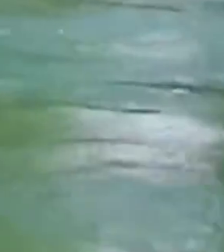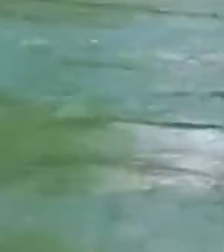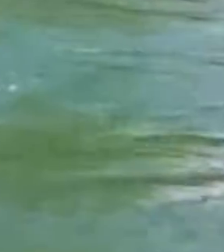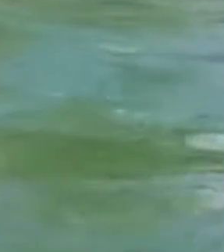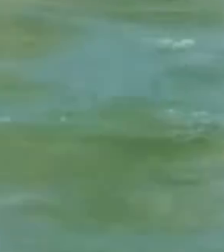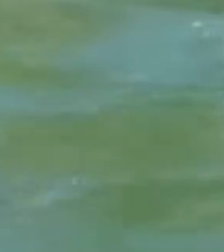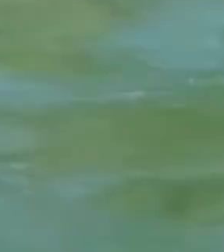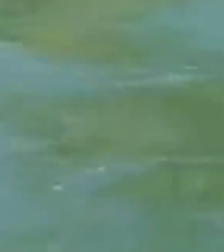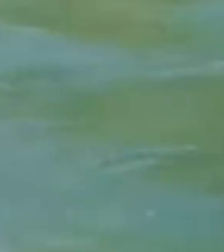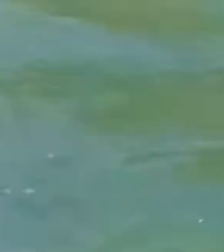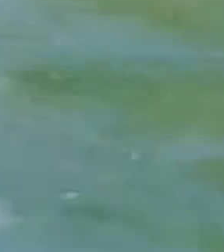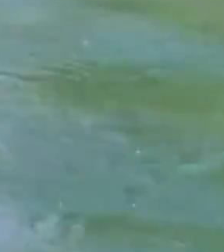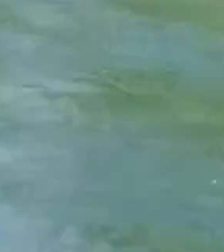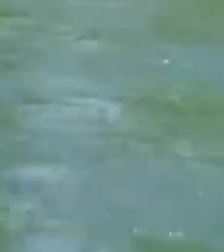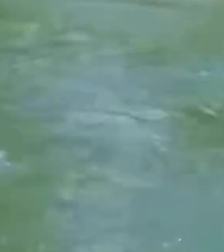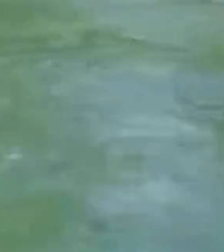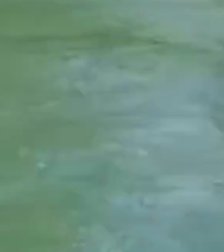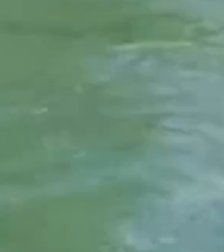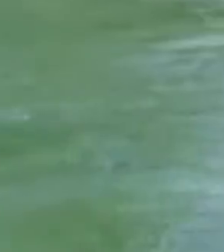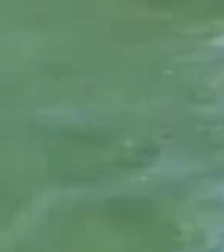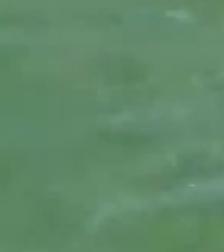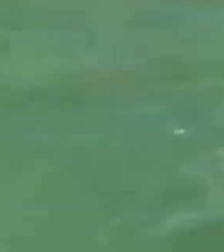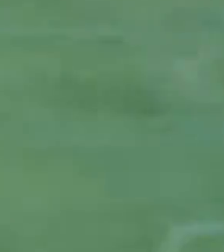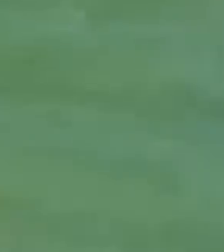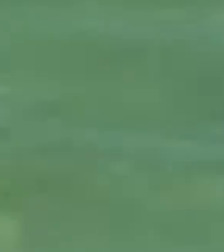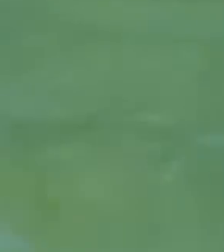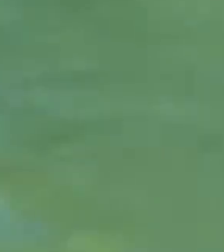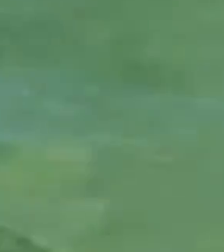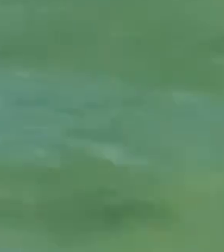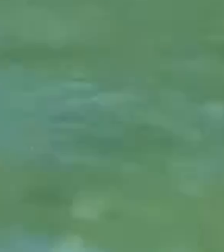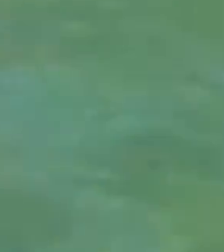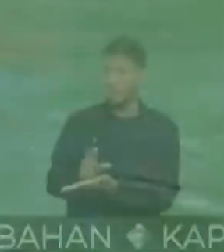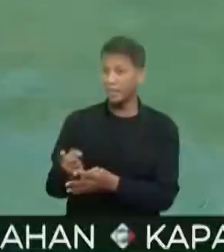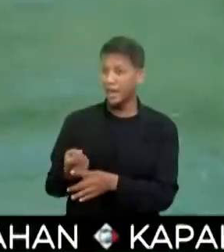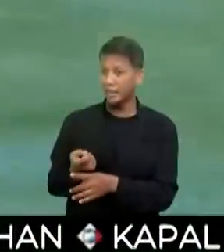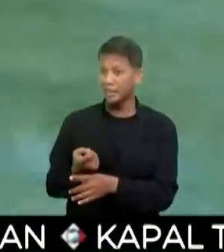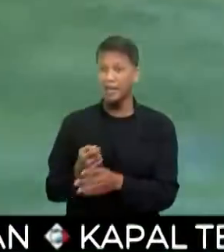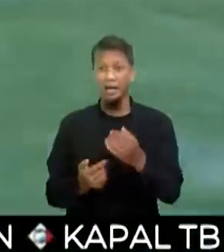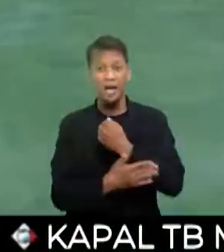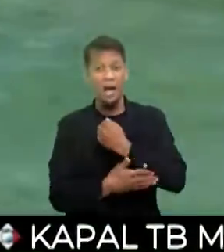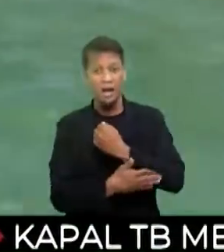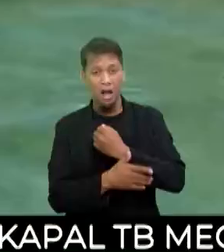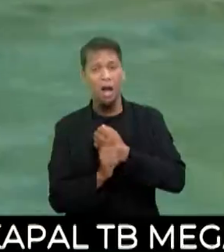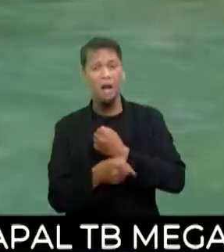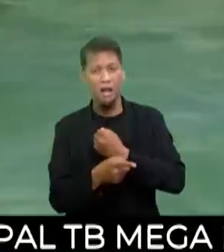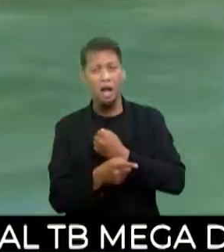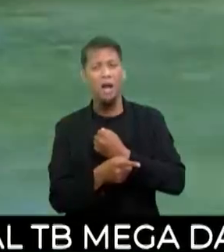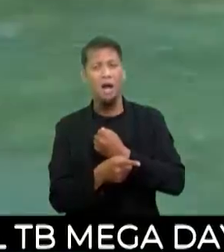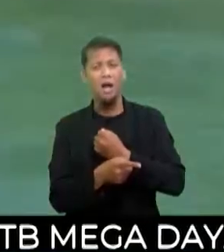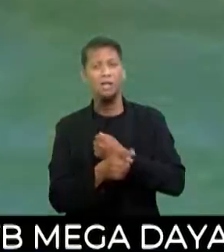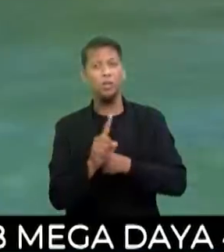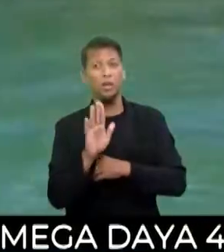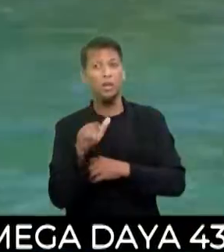Dari laporan otoritas tempat yang diterima Kedubes RI, 15 hingga 20 orang tenggelam di Sungai Ar setiap tahunnya